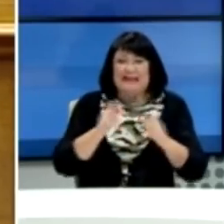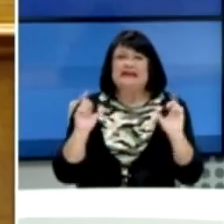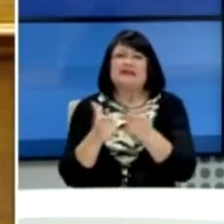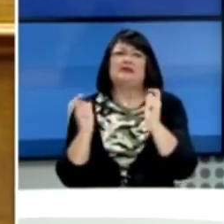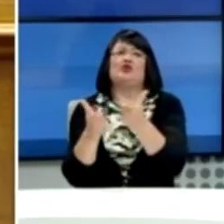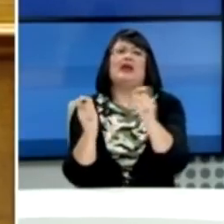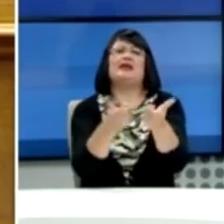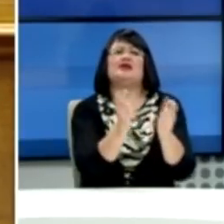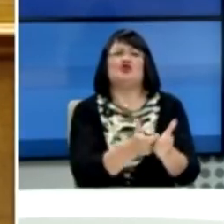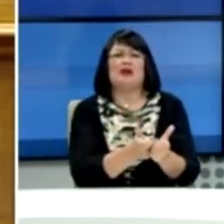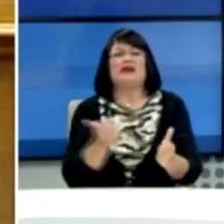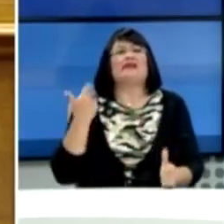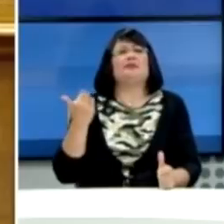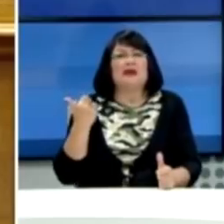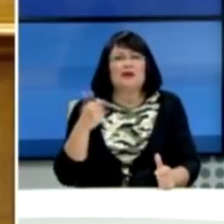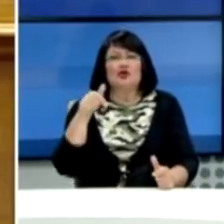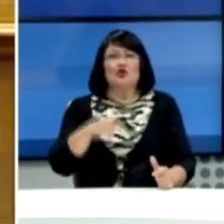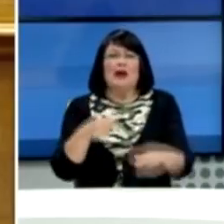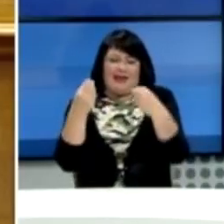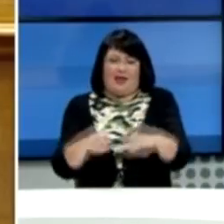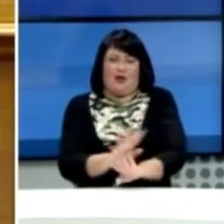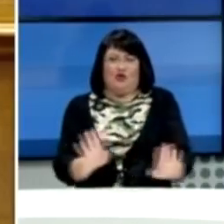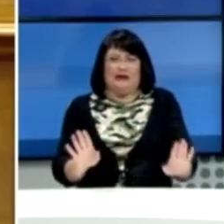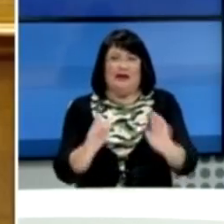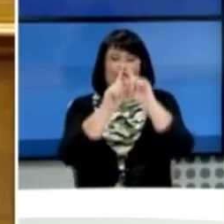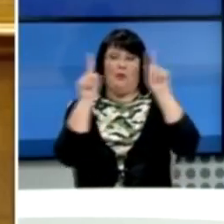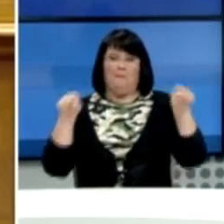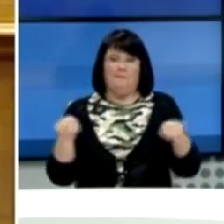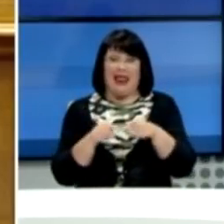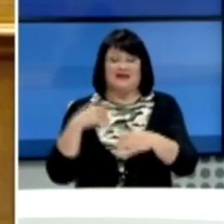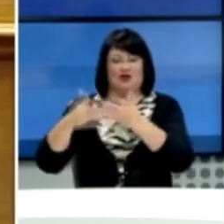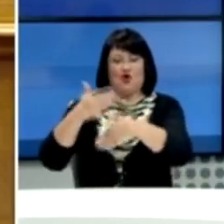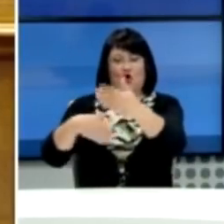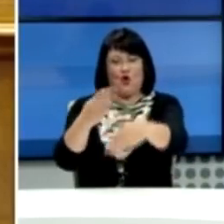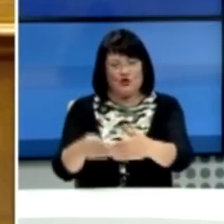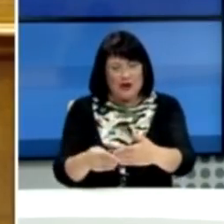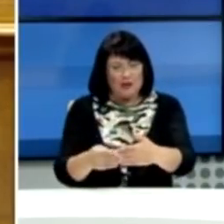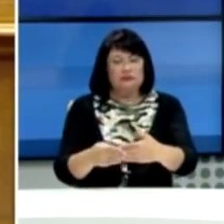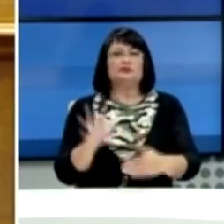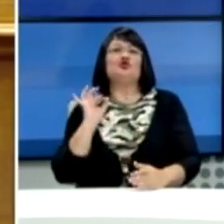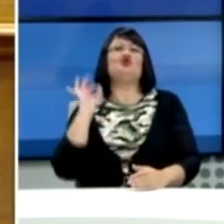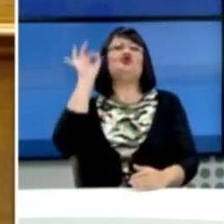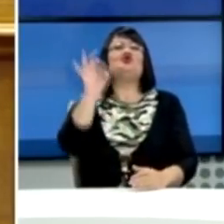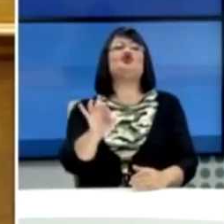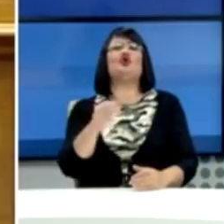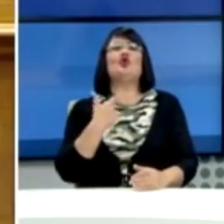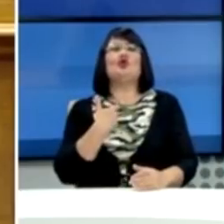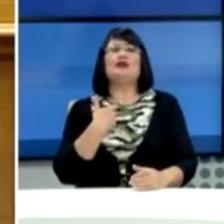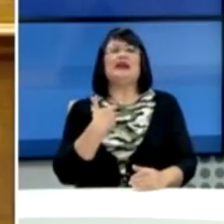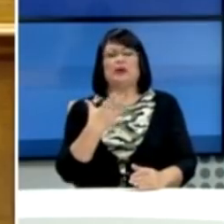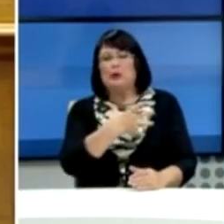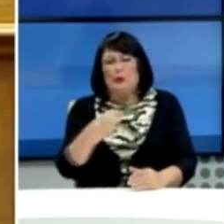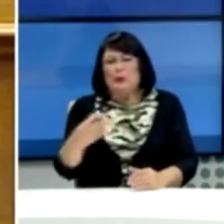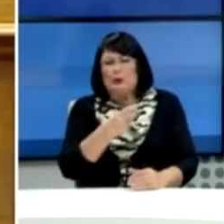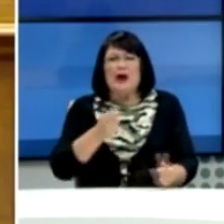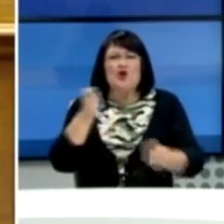των προηγούμενων κυβερνήσεων. Ένα πλαίσιο που διαχρονικά κινείται γύρω από το στόχο του ξεζουμίσματος